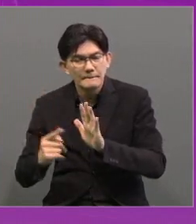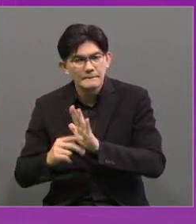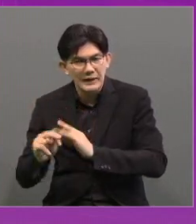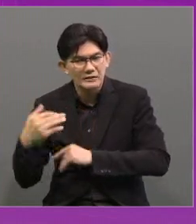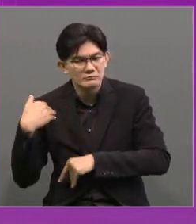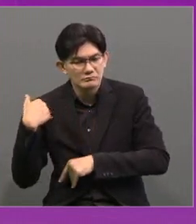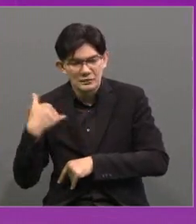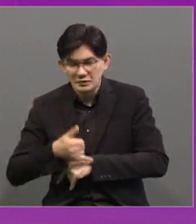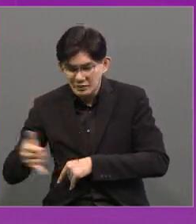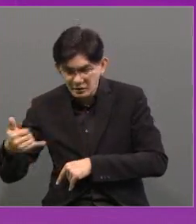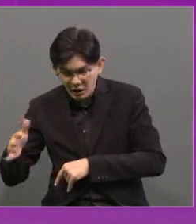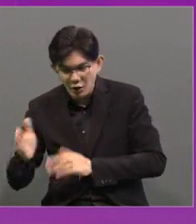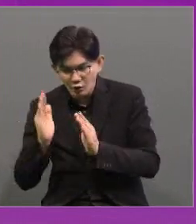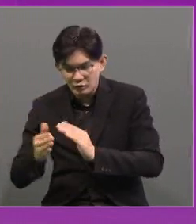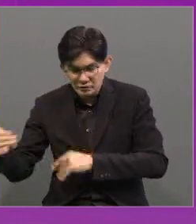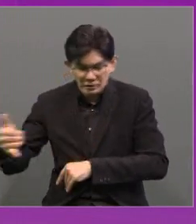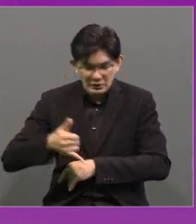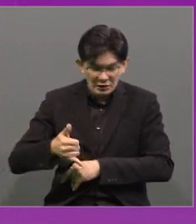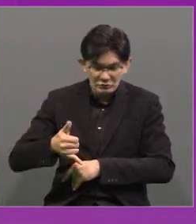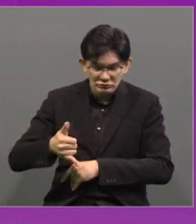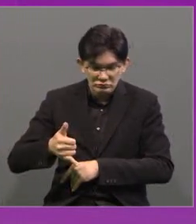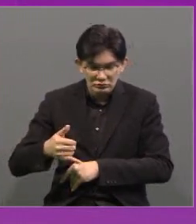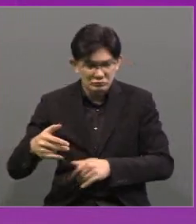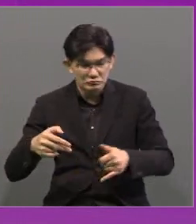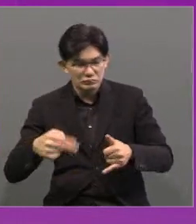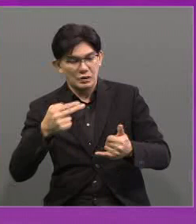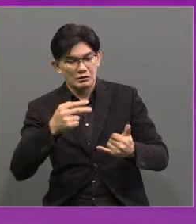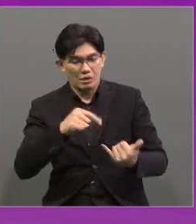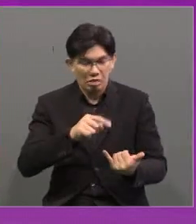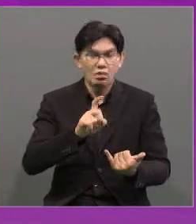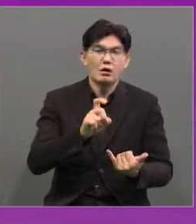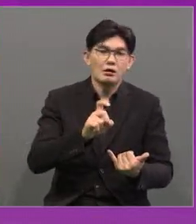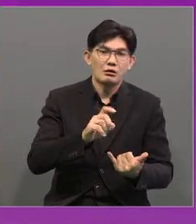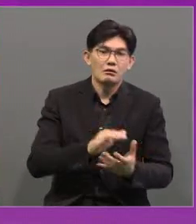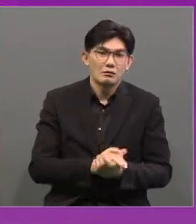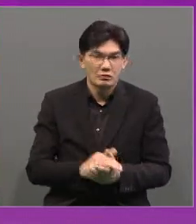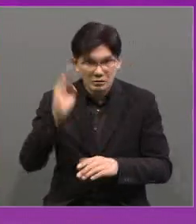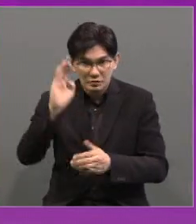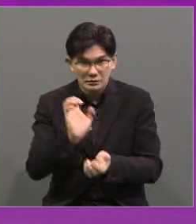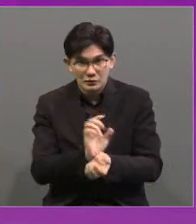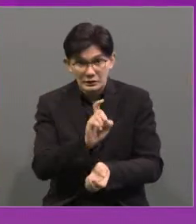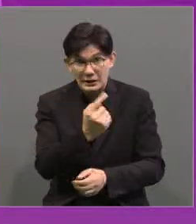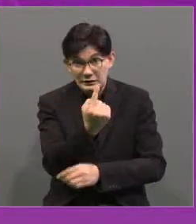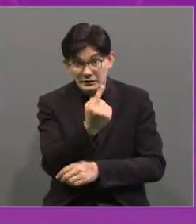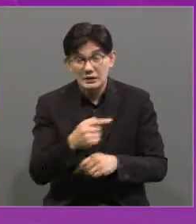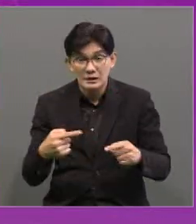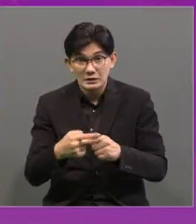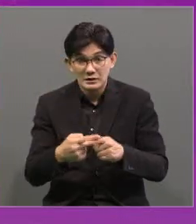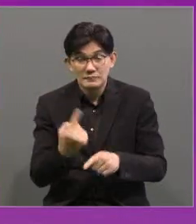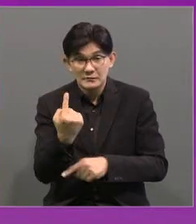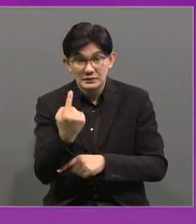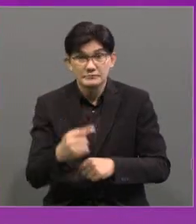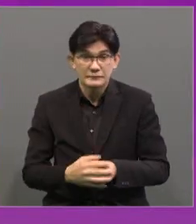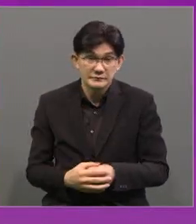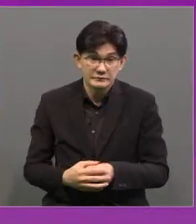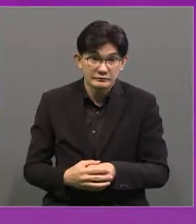แล้วก็มีคนเข้ามาจ่อยิงจนเกิดเหตุการณ์อุกอาจนี้ขึ้นมาตำรวจเสียชีวิตไป1นายบาดเจ็บไป1น